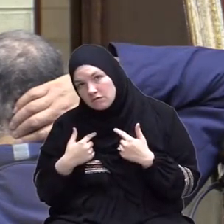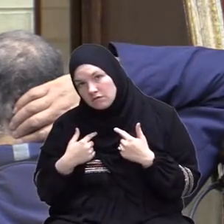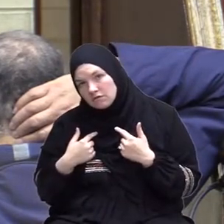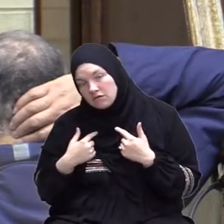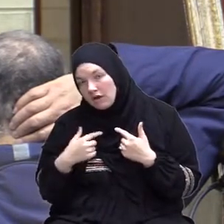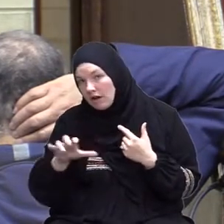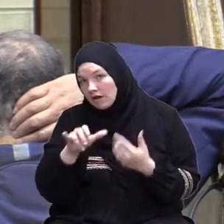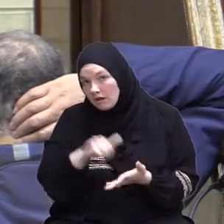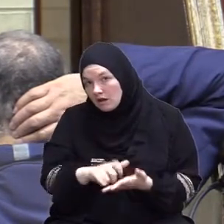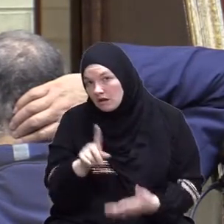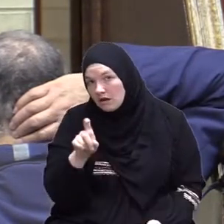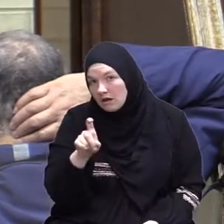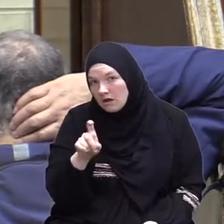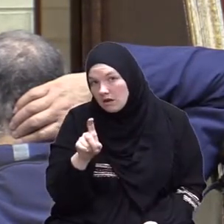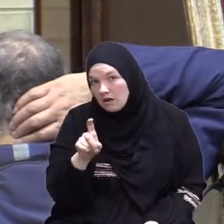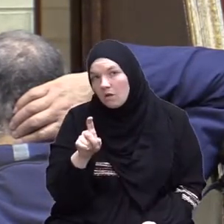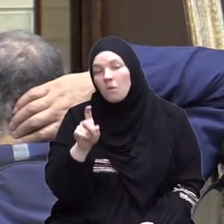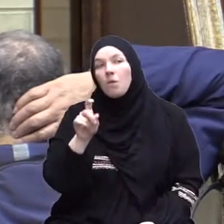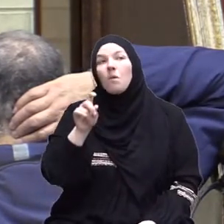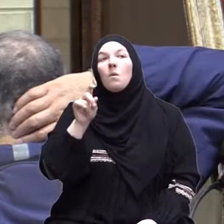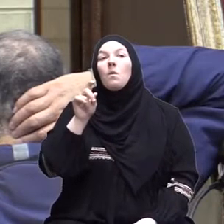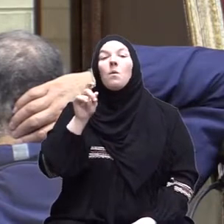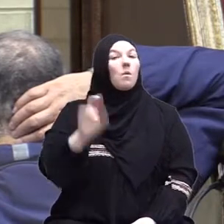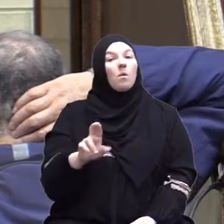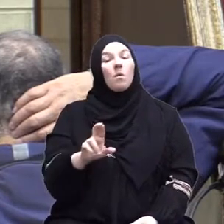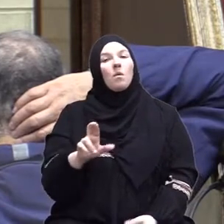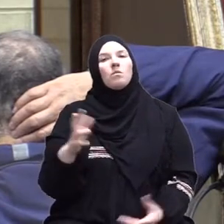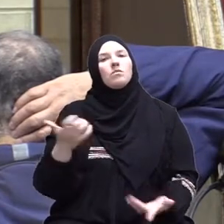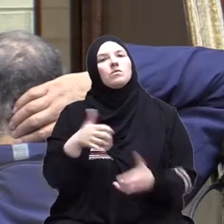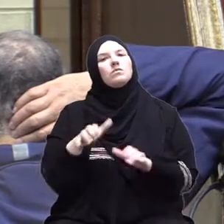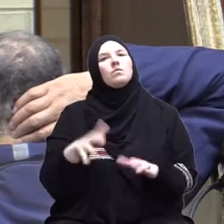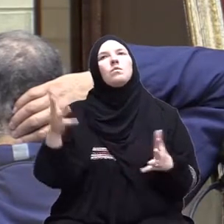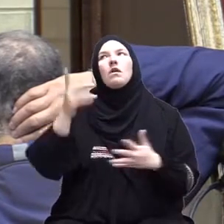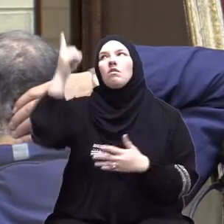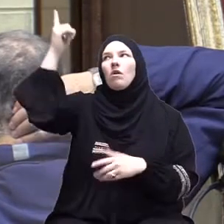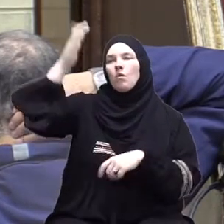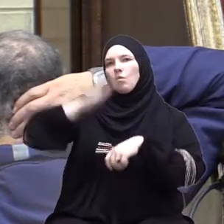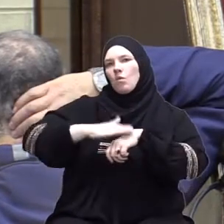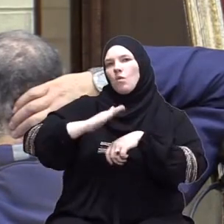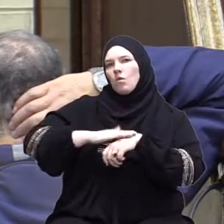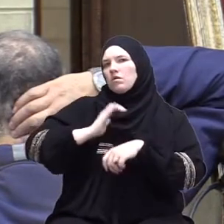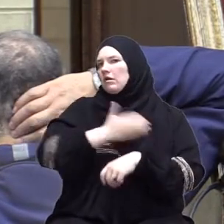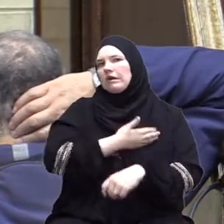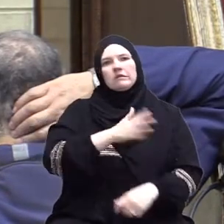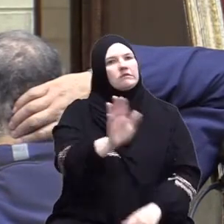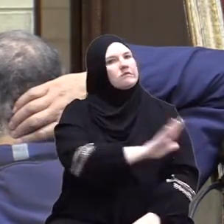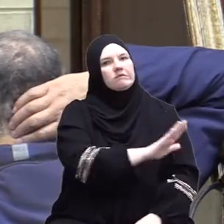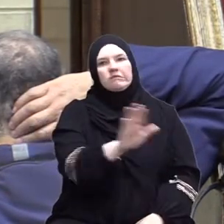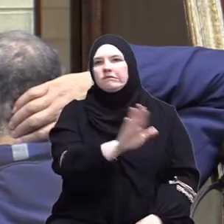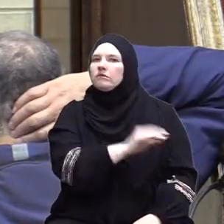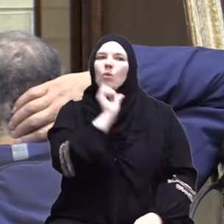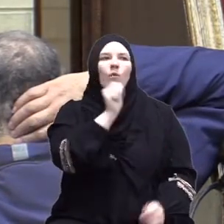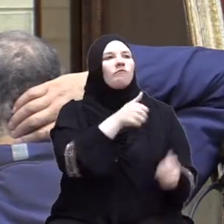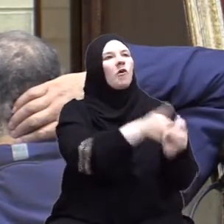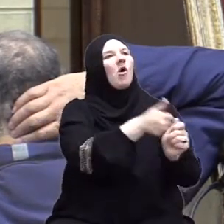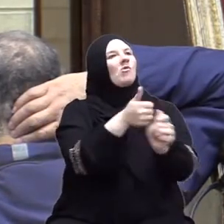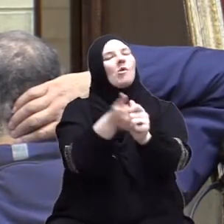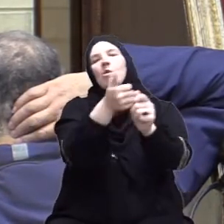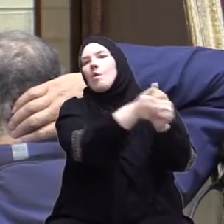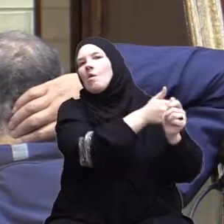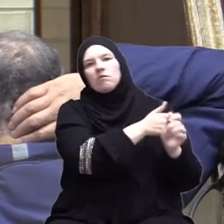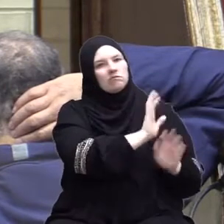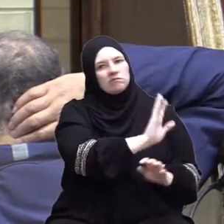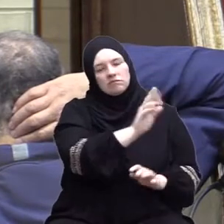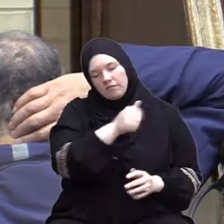that? Or are we going to do what Allah warned us not to do? وَلَا